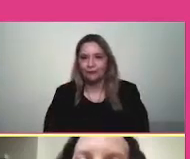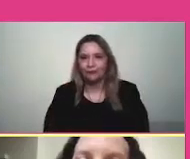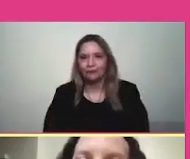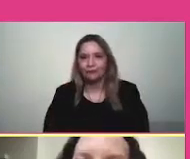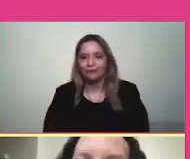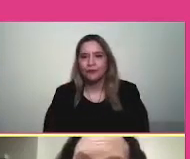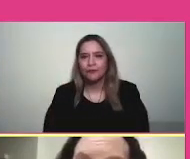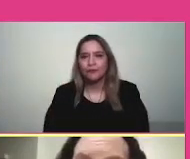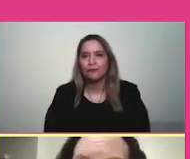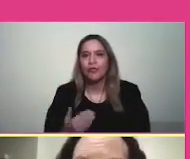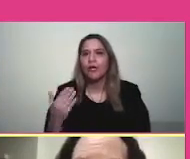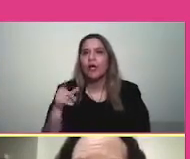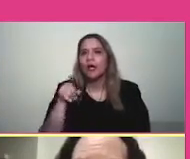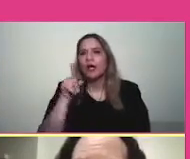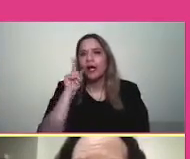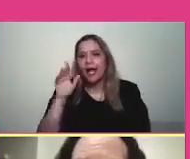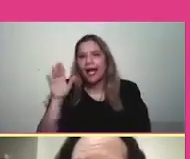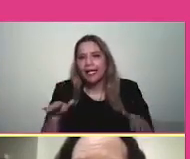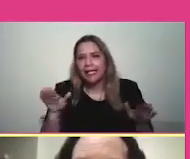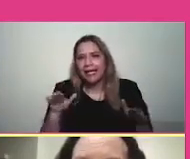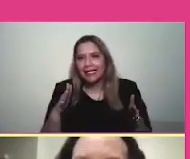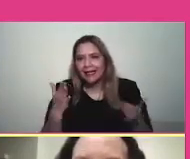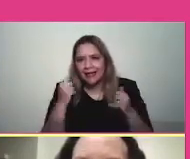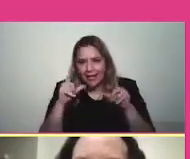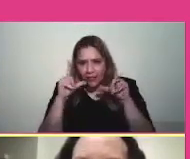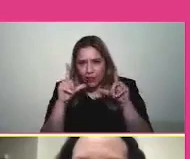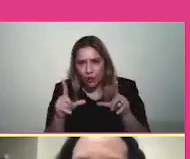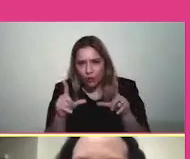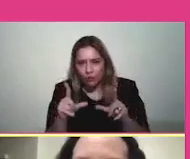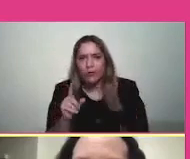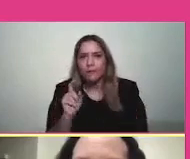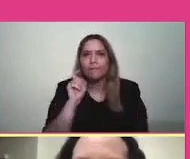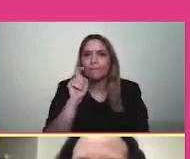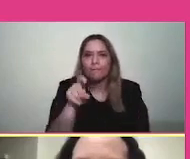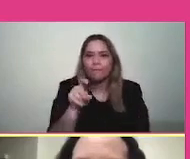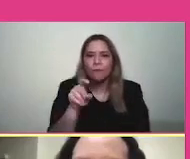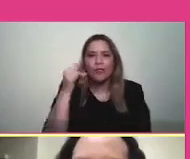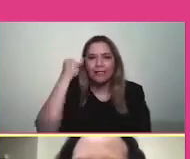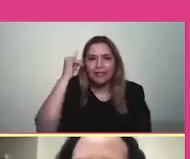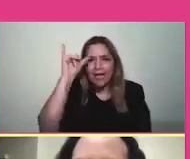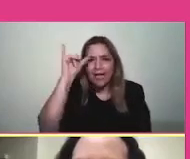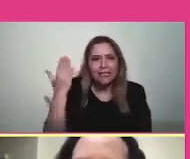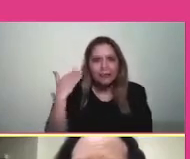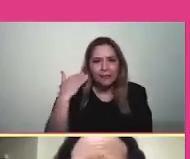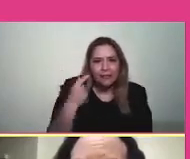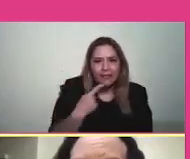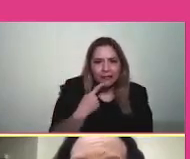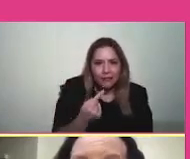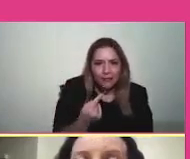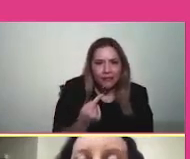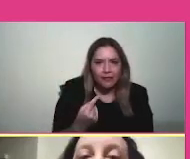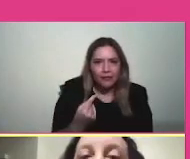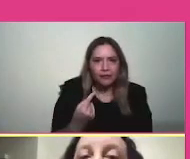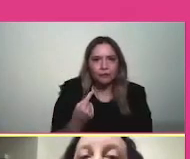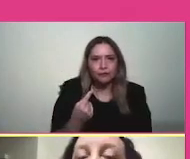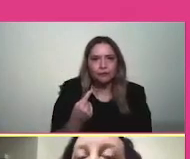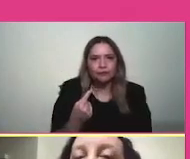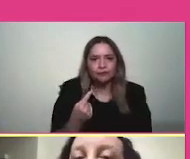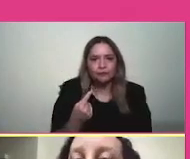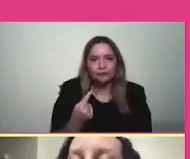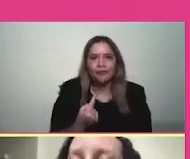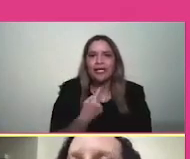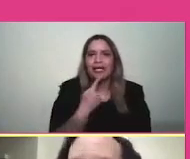Αγγελική δεν έχει εικόνα, θα της δώσω το τερατάκι που μου έτυχε πριν και είναι